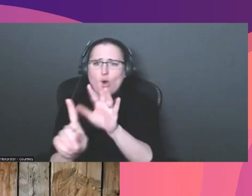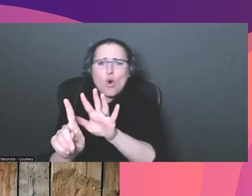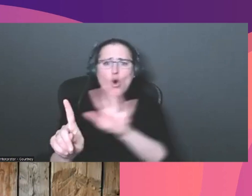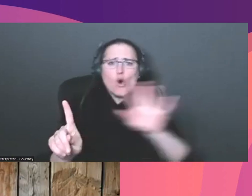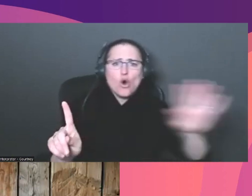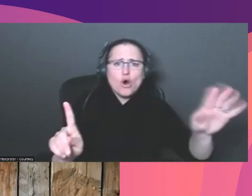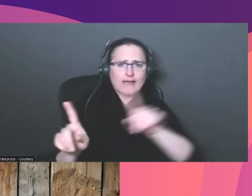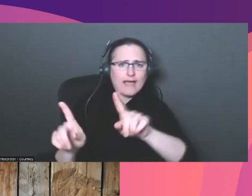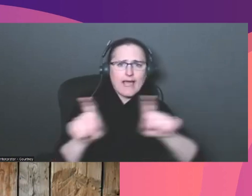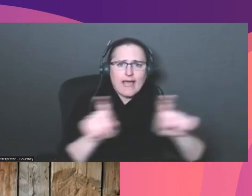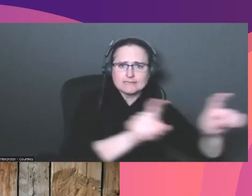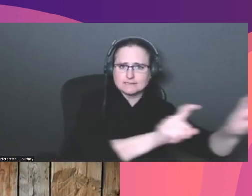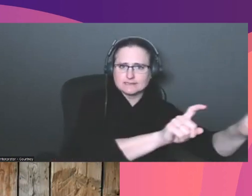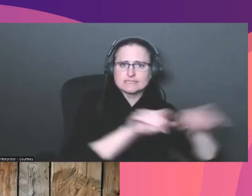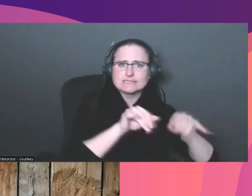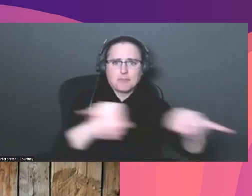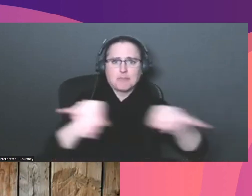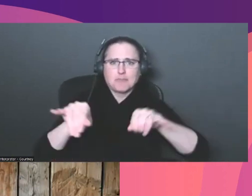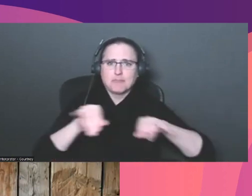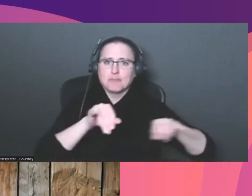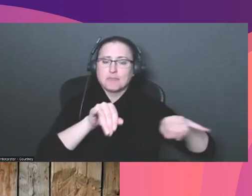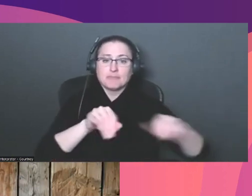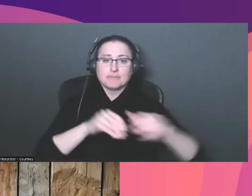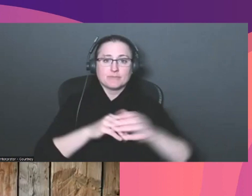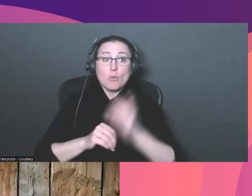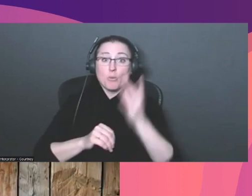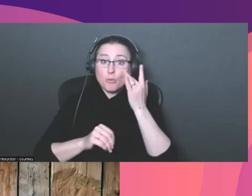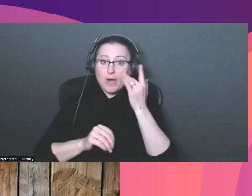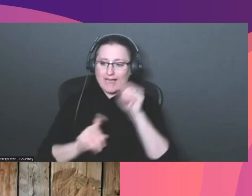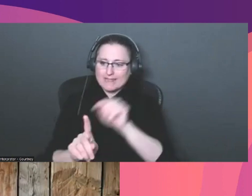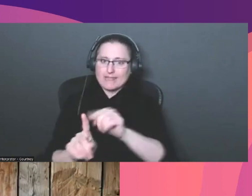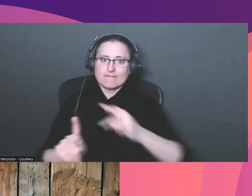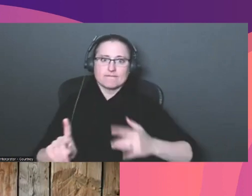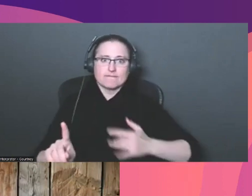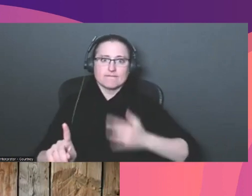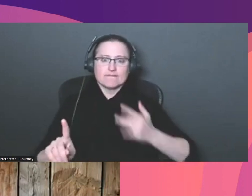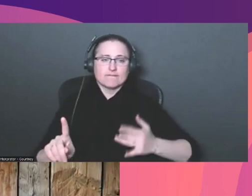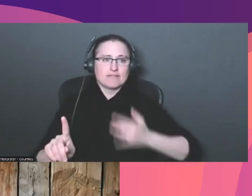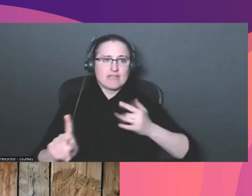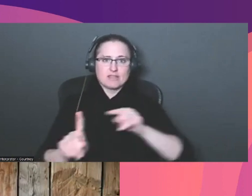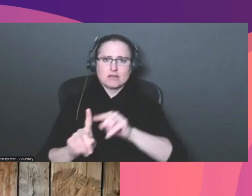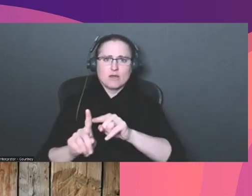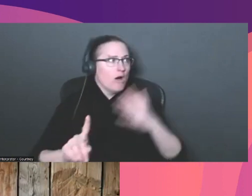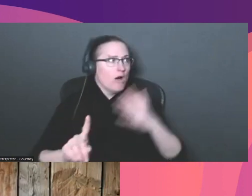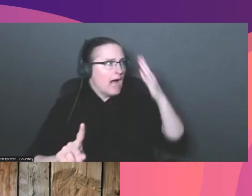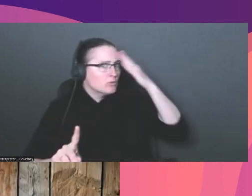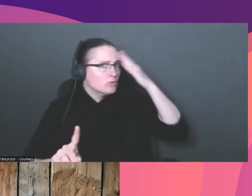de poser à toutes nos clientes femmes ces questions parce que sans quoi